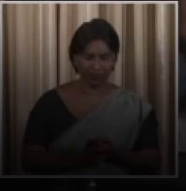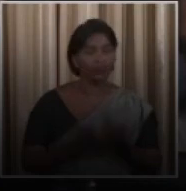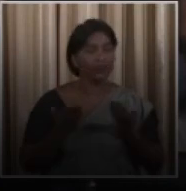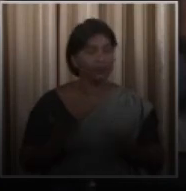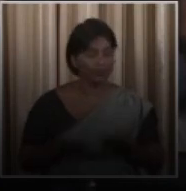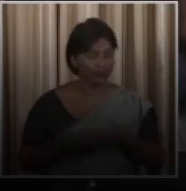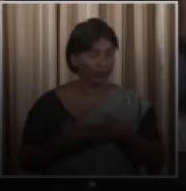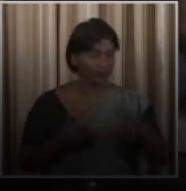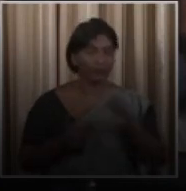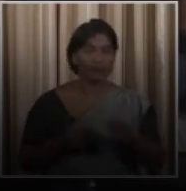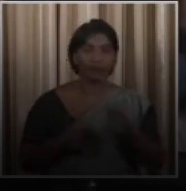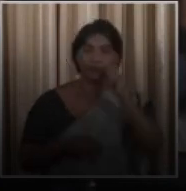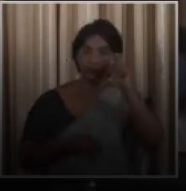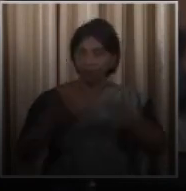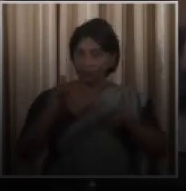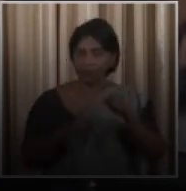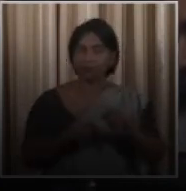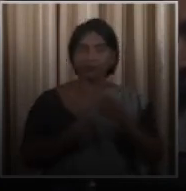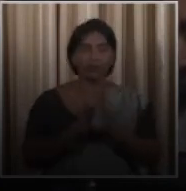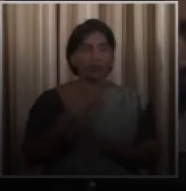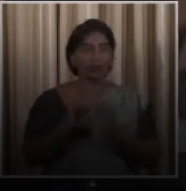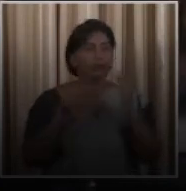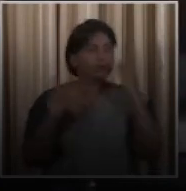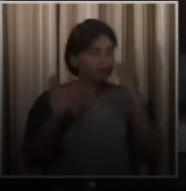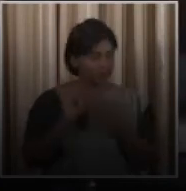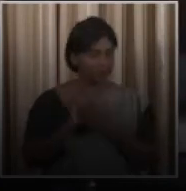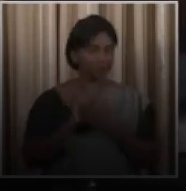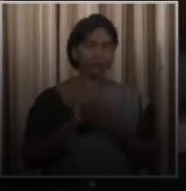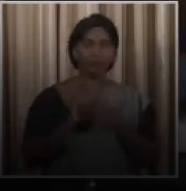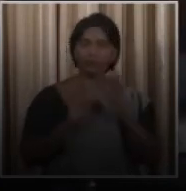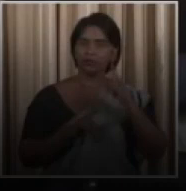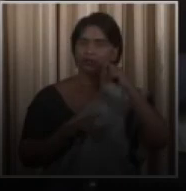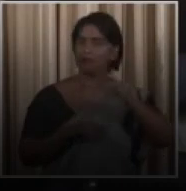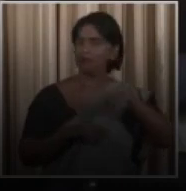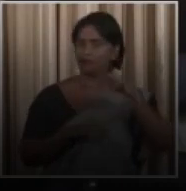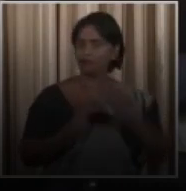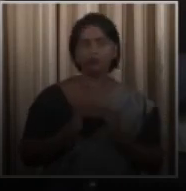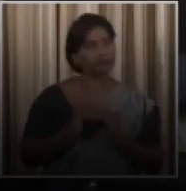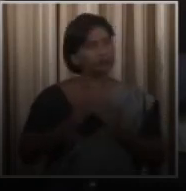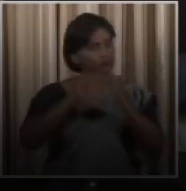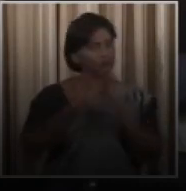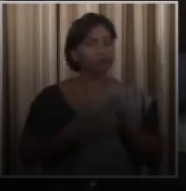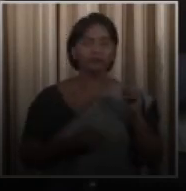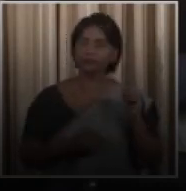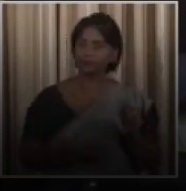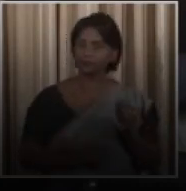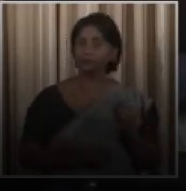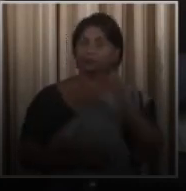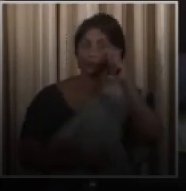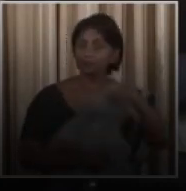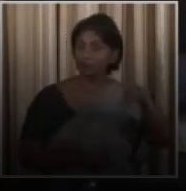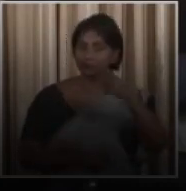vartamane me mahajana niyojitayan pilibandawa tibena viswasaya godanaganna nan